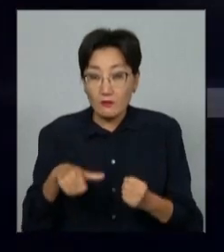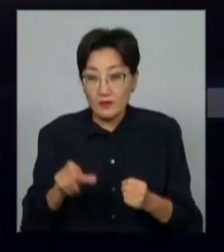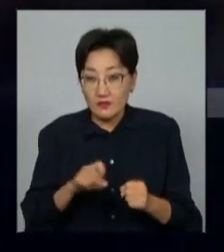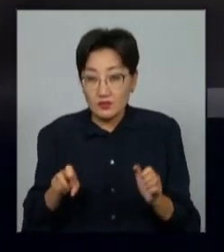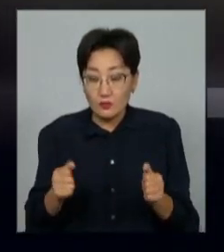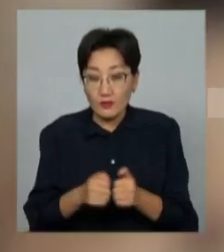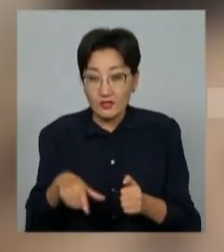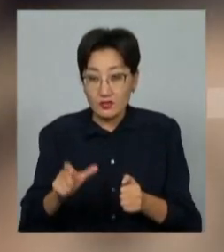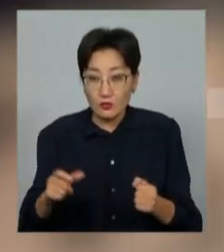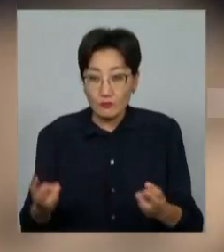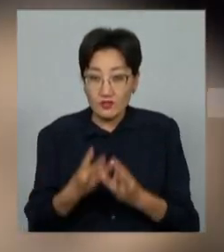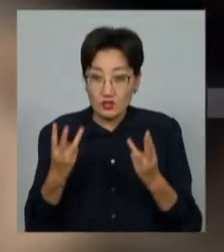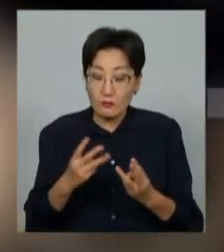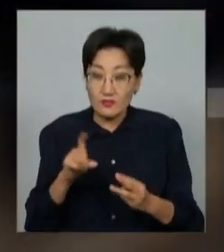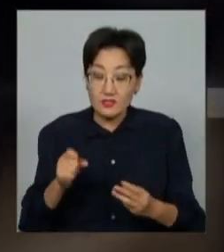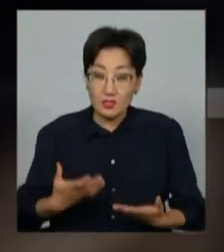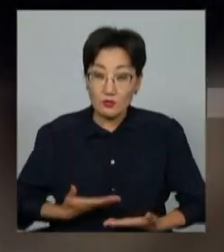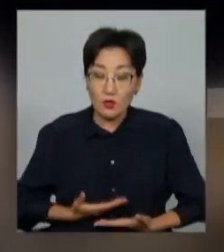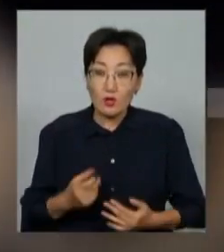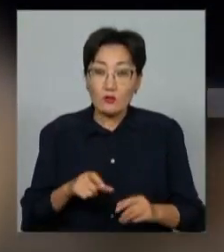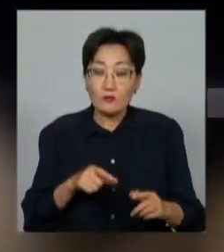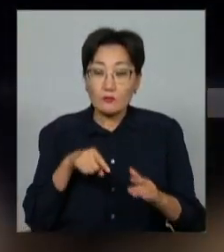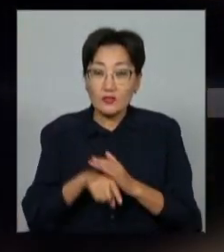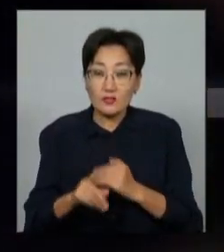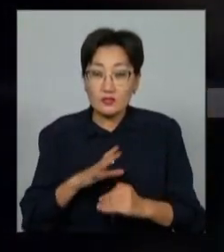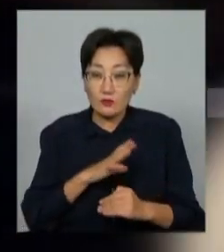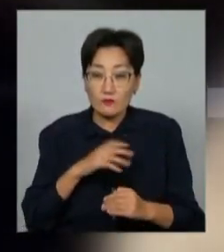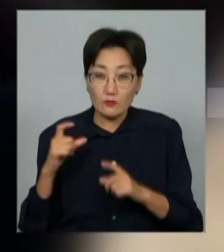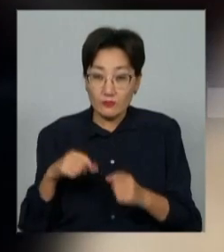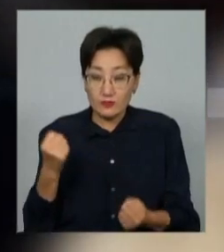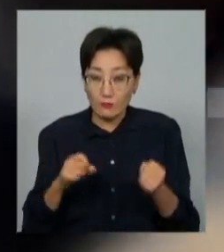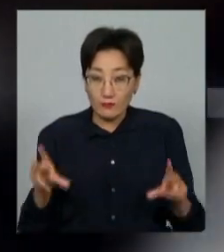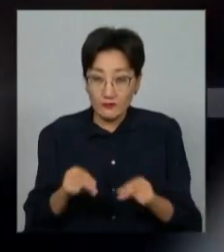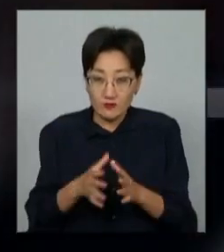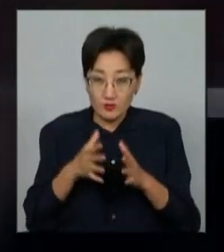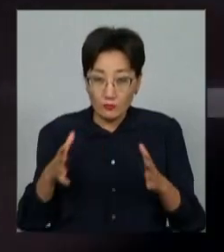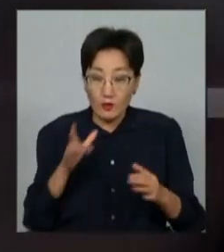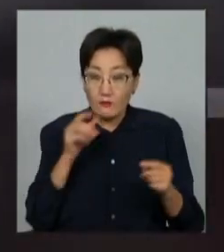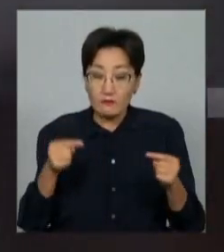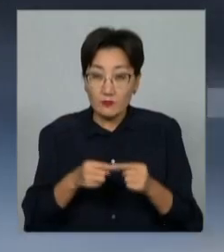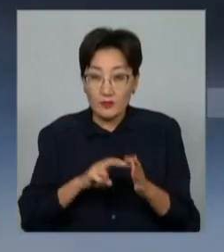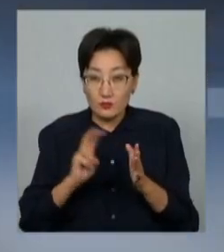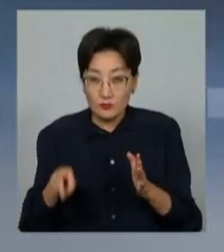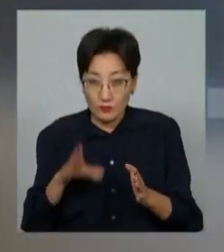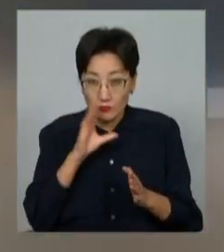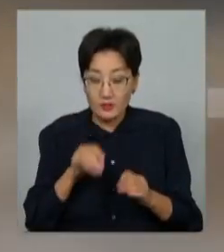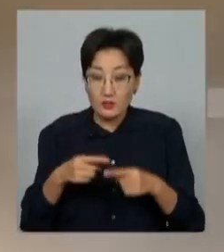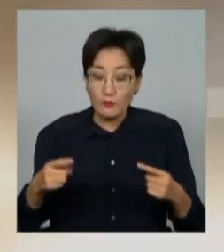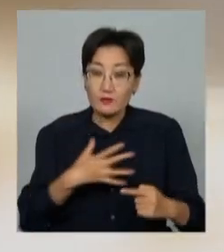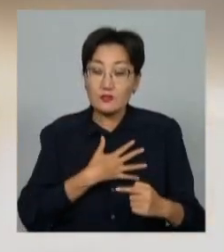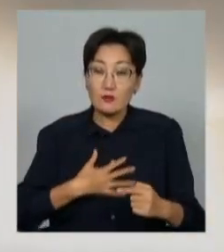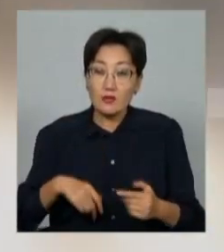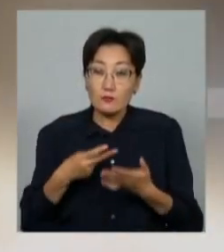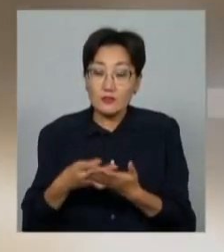пассажир легковушки сгорели заживо. Тем, кто ехал в грузовике, повезло больше. Они вовремя покинули салон. С различными травмами